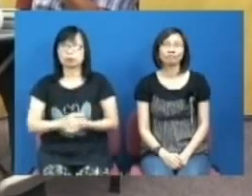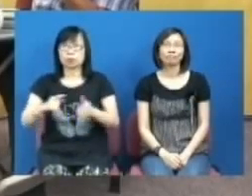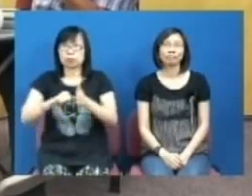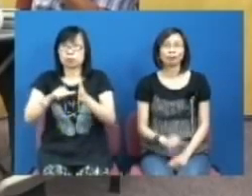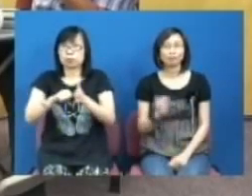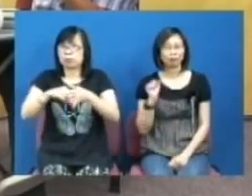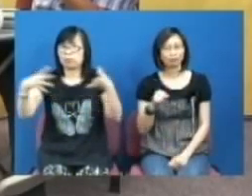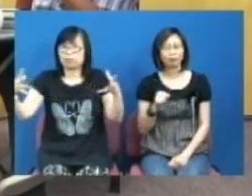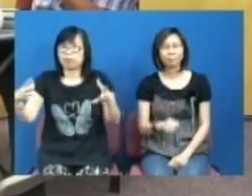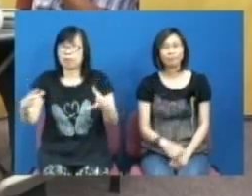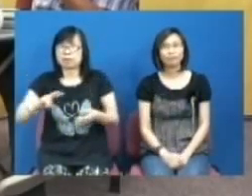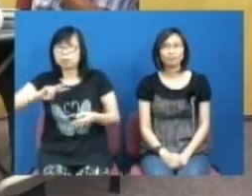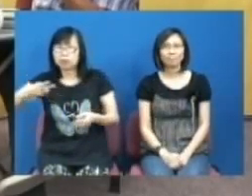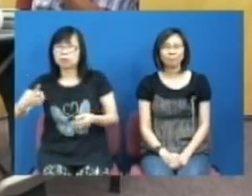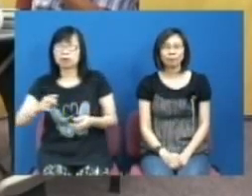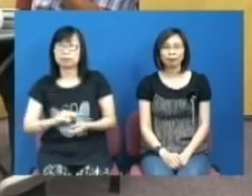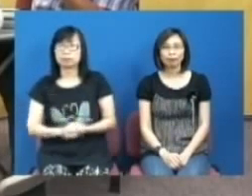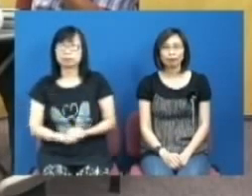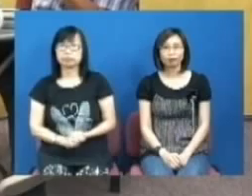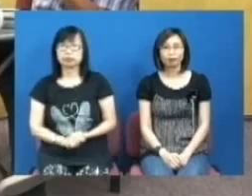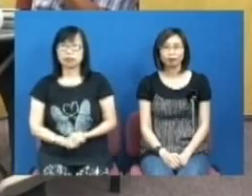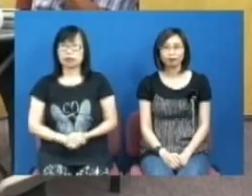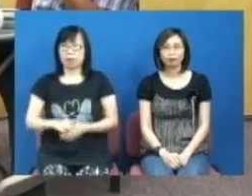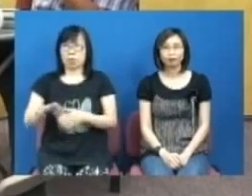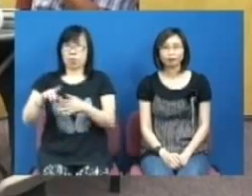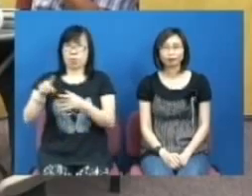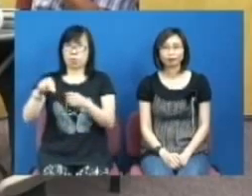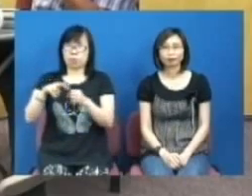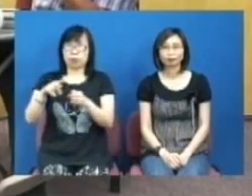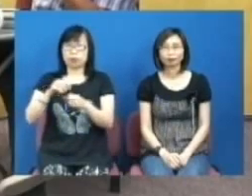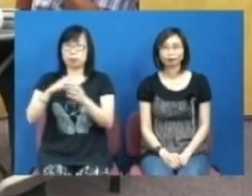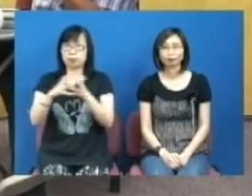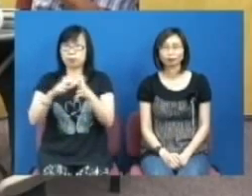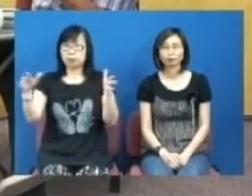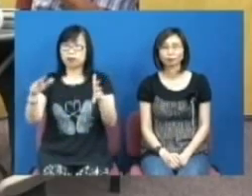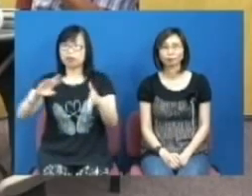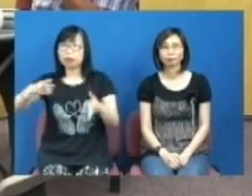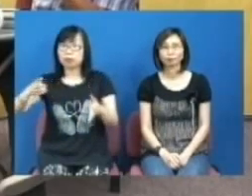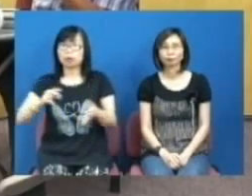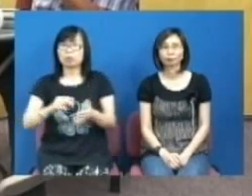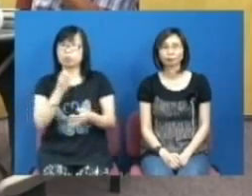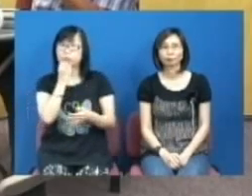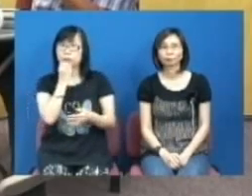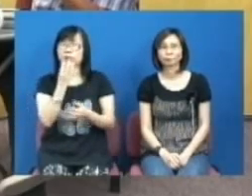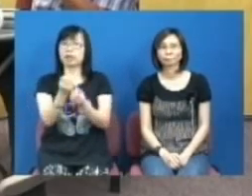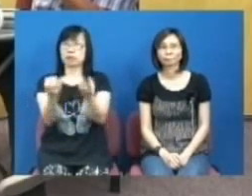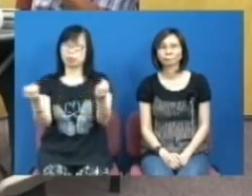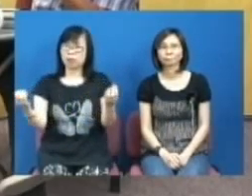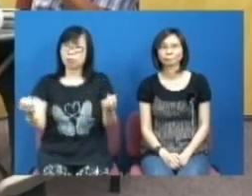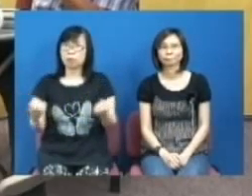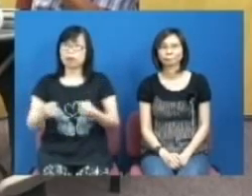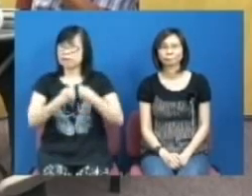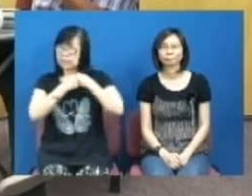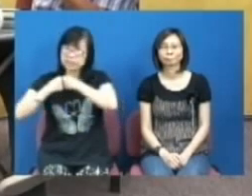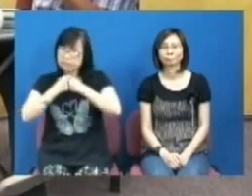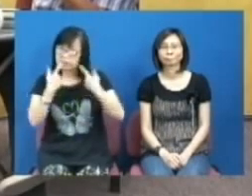嘛，即是說他們的改革就是那個說法，就是說即使在東歐裡面去鬥